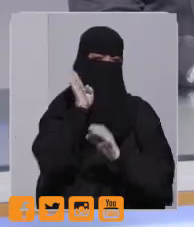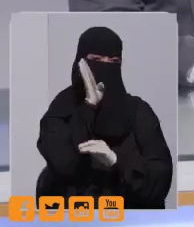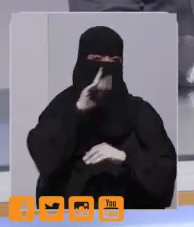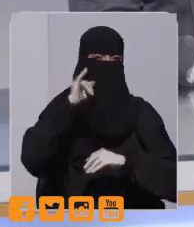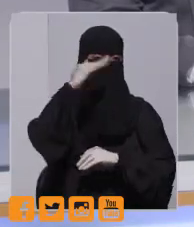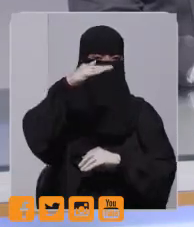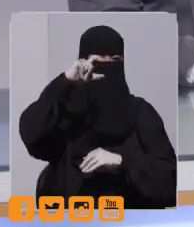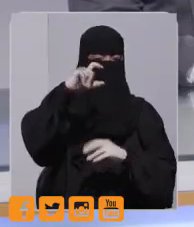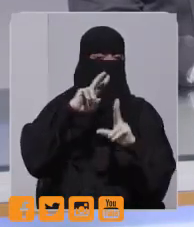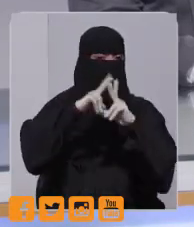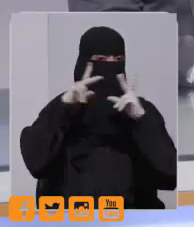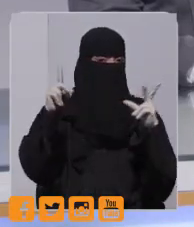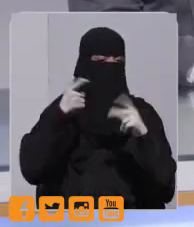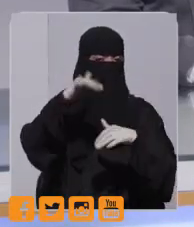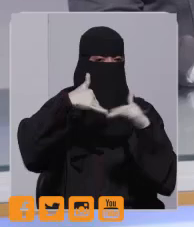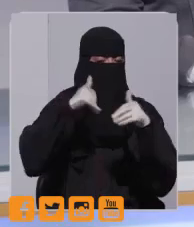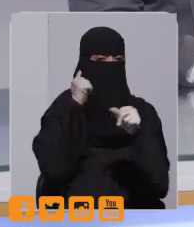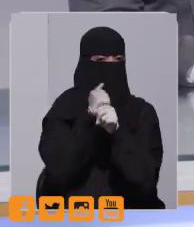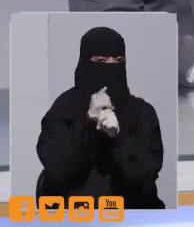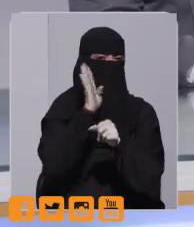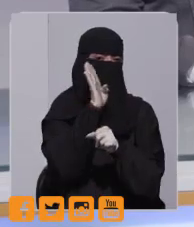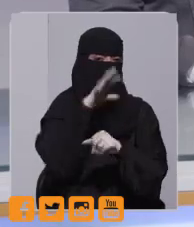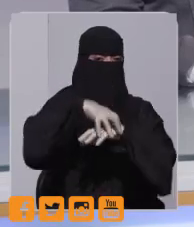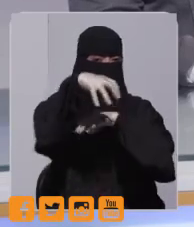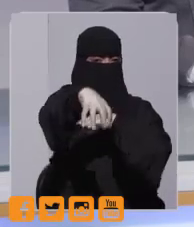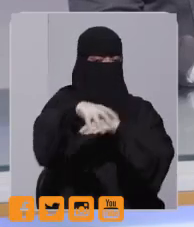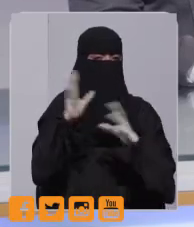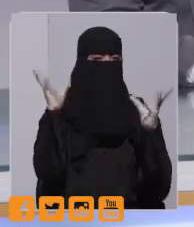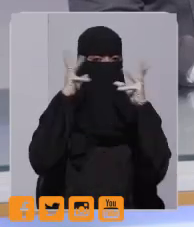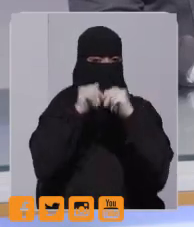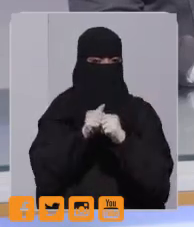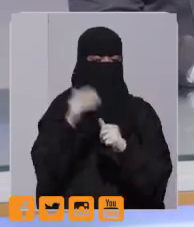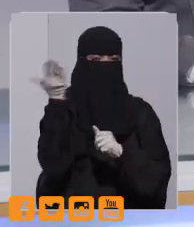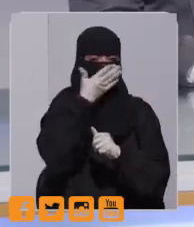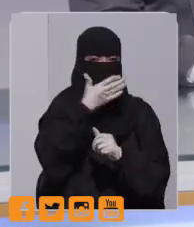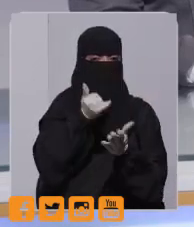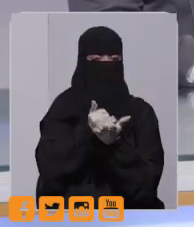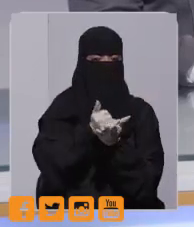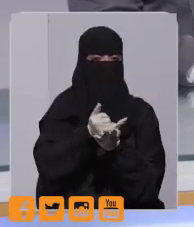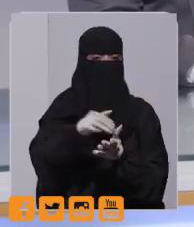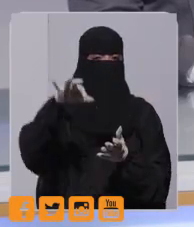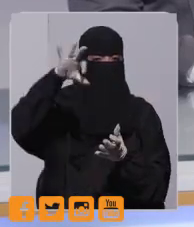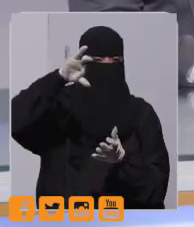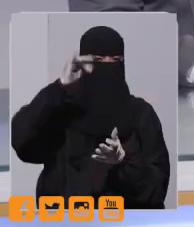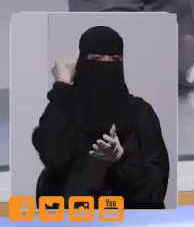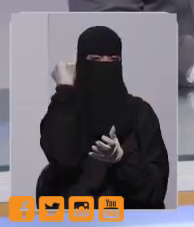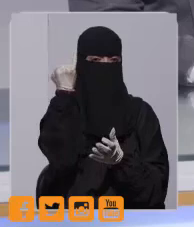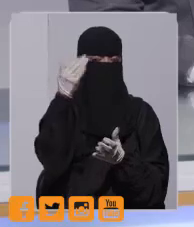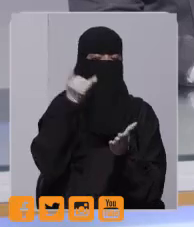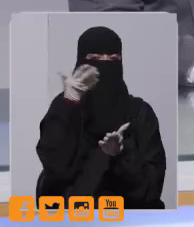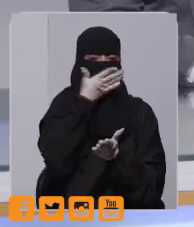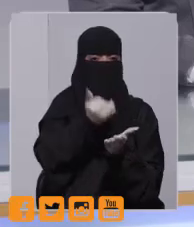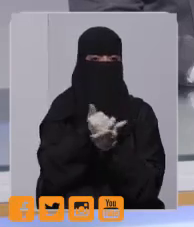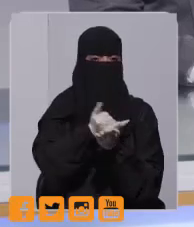بحشوان حول سير الاداء التعليمي في المديريه التي يبلغ عدد المدارس فيها هذا العام 59 مدرسه